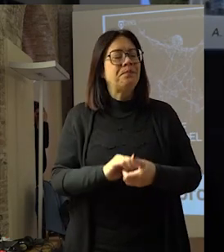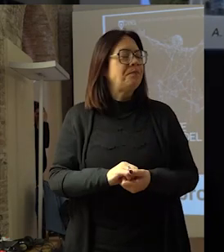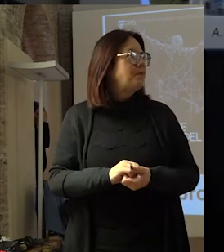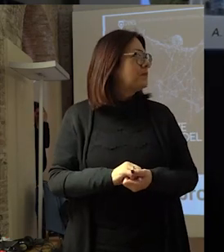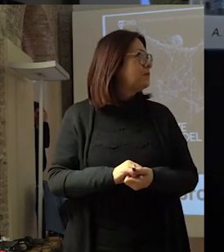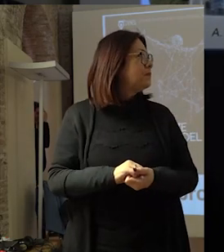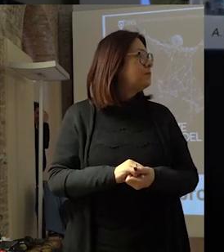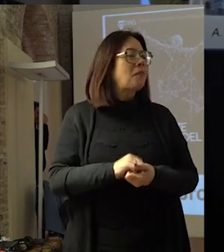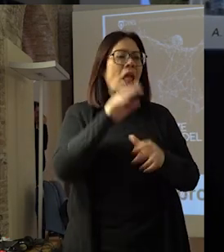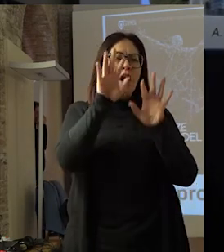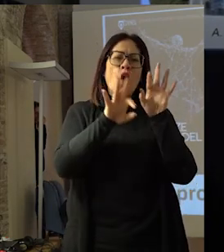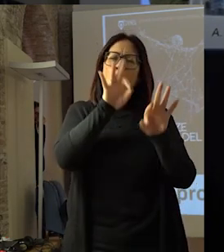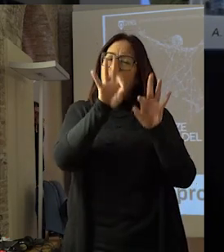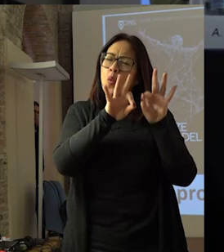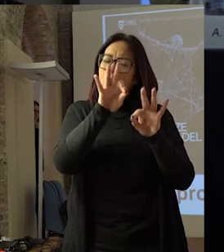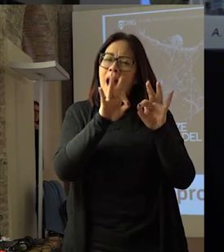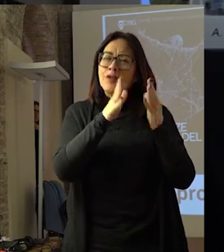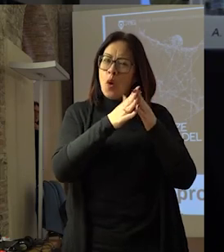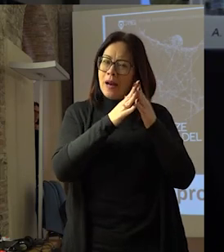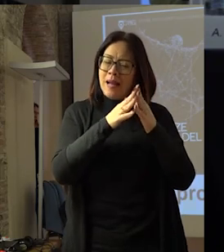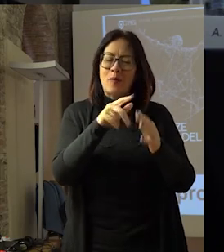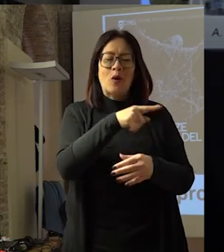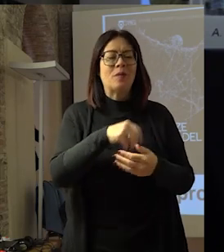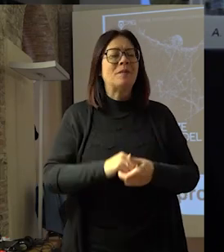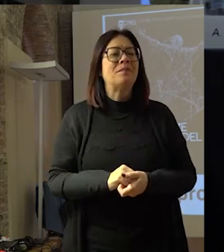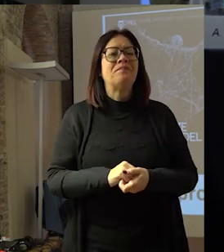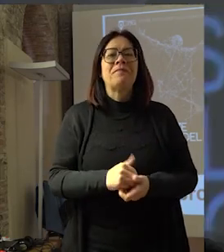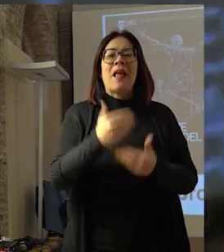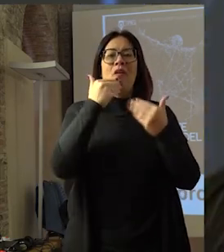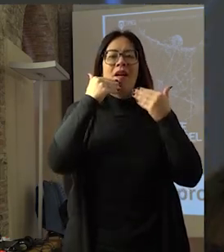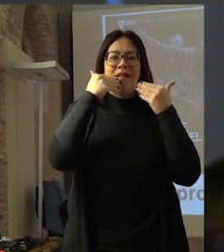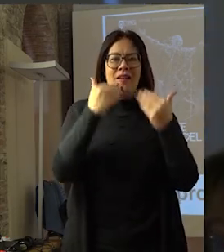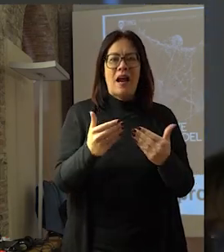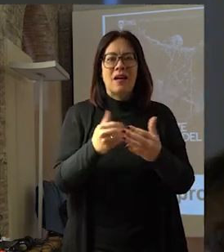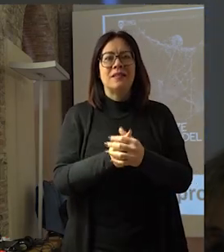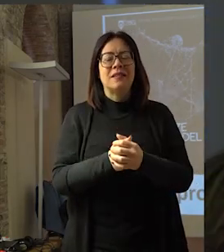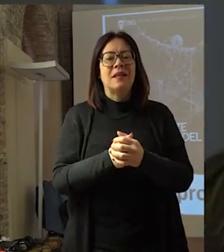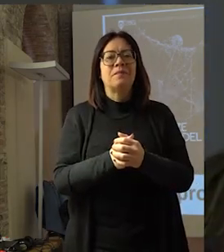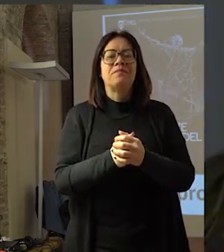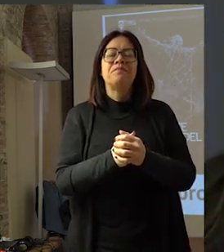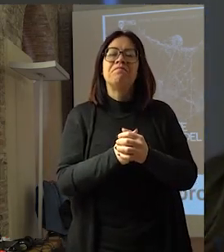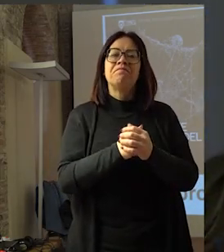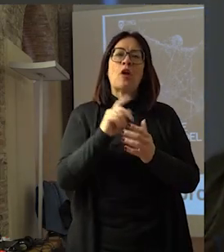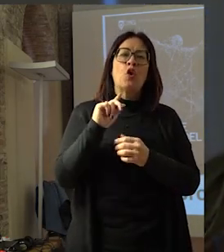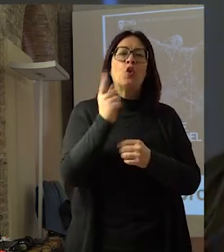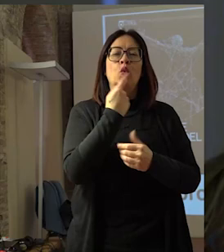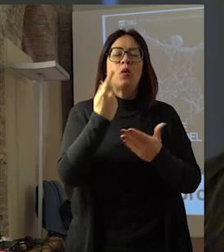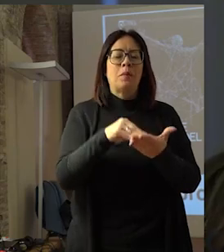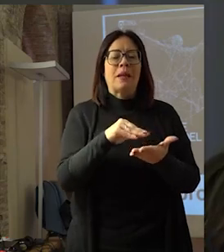che ha curato in modo particolare questo volume. Grazie, grazie a tutte e a tutti.